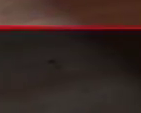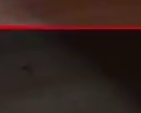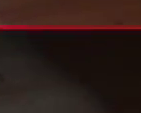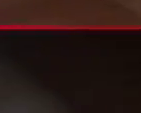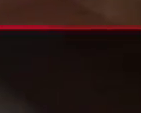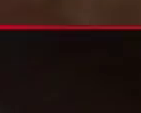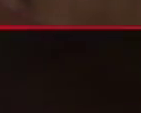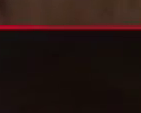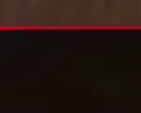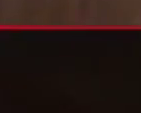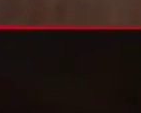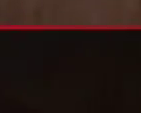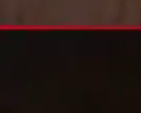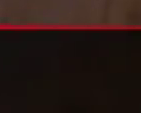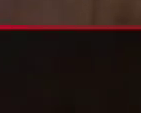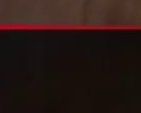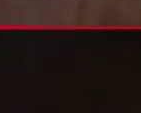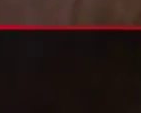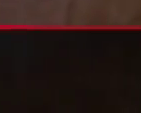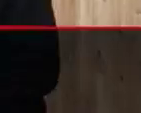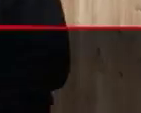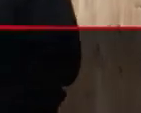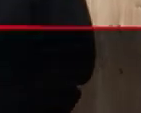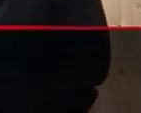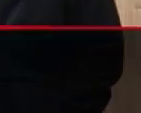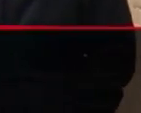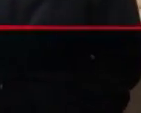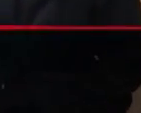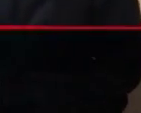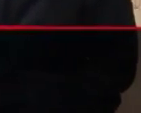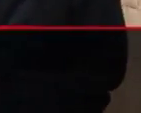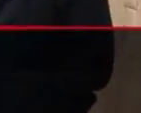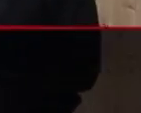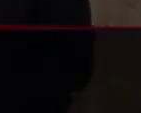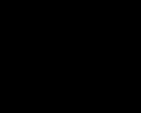eraikizena. Bertan, 3 familia ere sartzen ziren sukalde bakarra konpartituz.